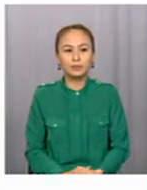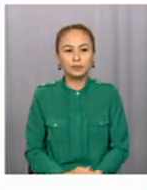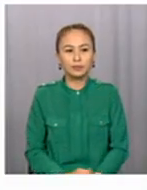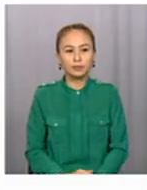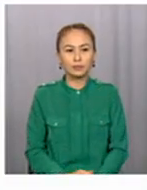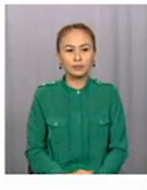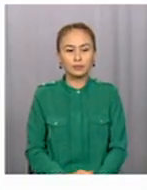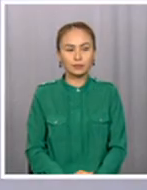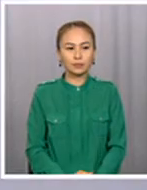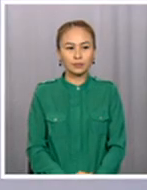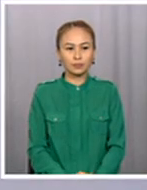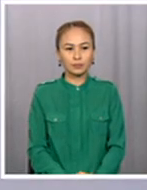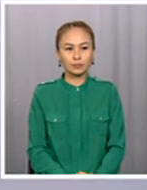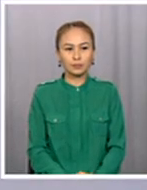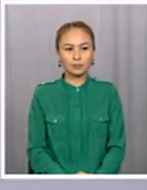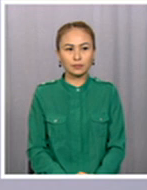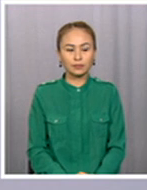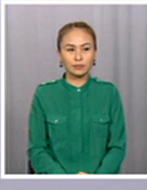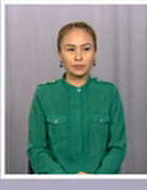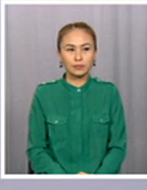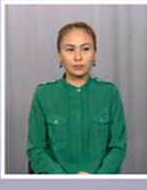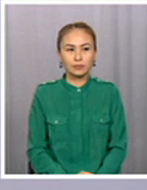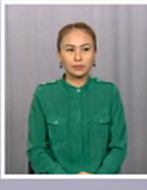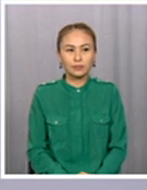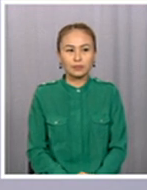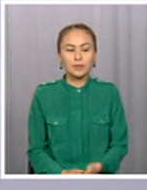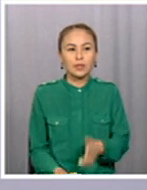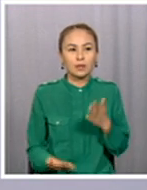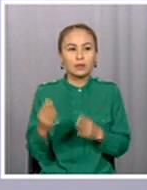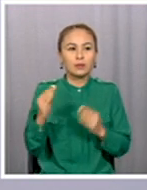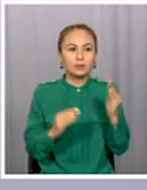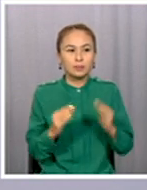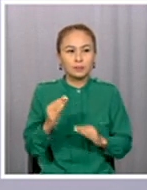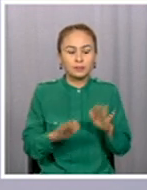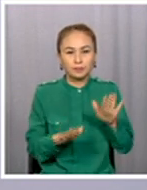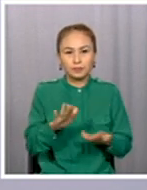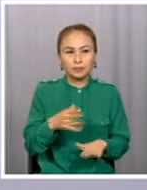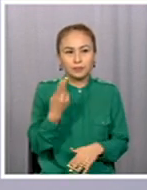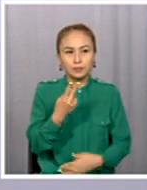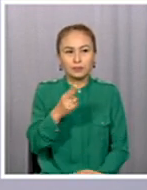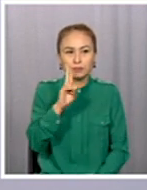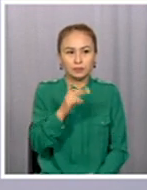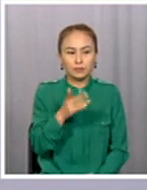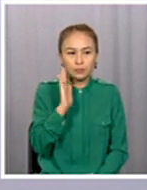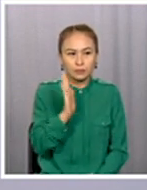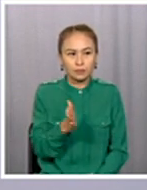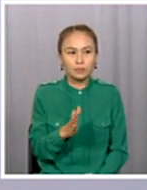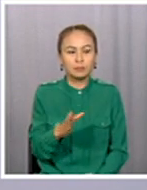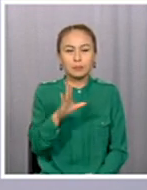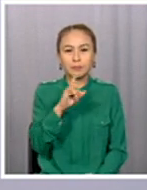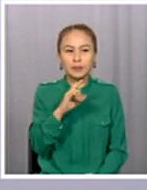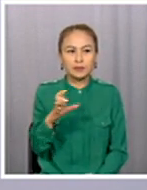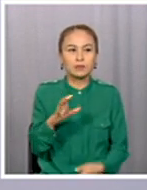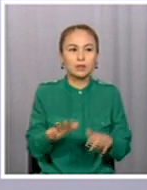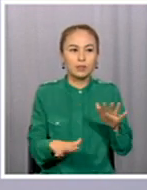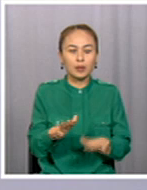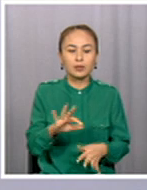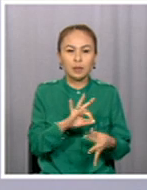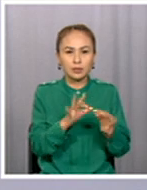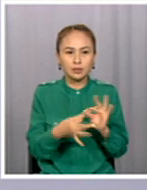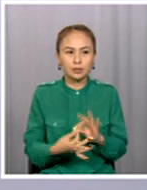тұжырымдама дұрыс. Келесі сұрақ, балар. Егер қоспаның массасы 20 кг болса, мыстың